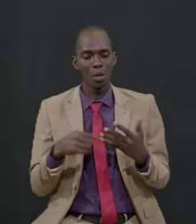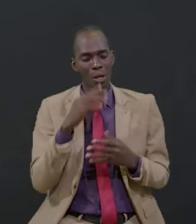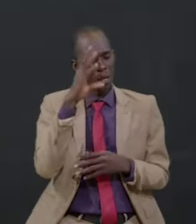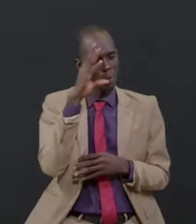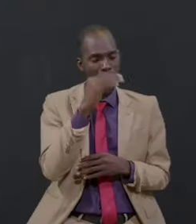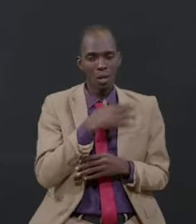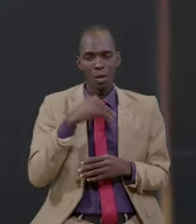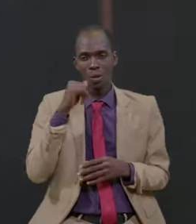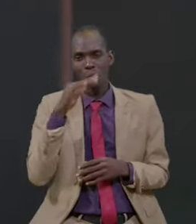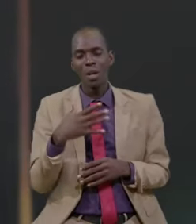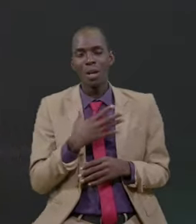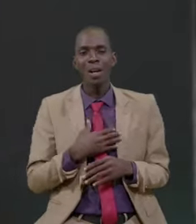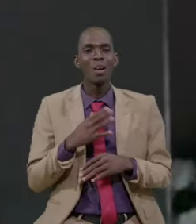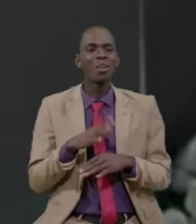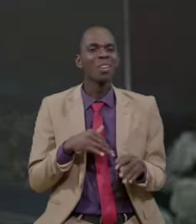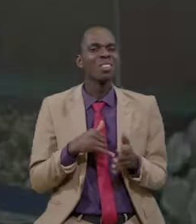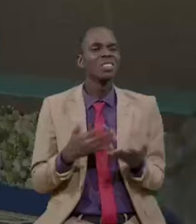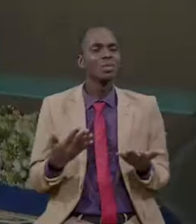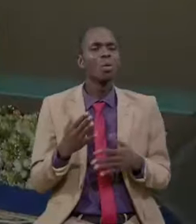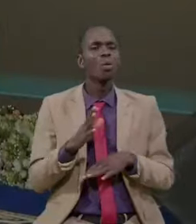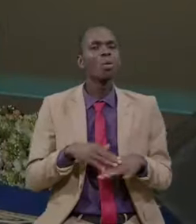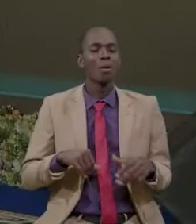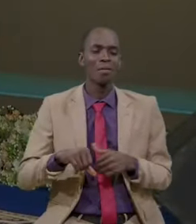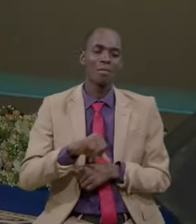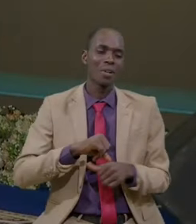et soi-disant sœurs, et